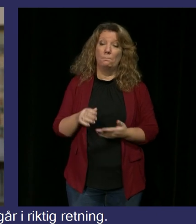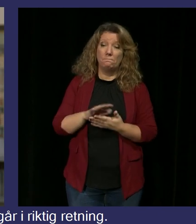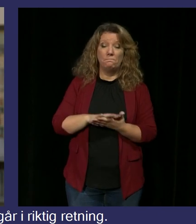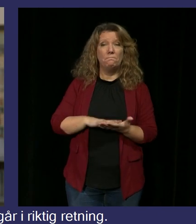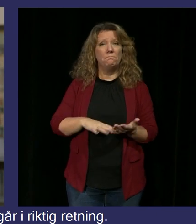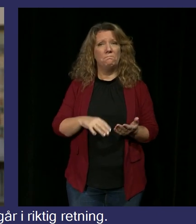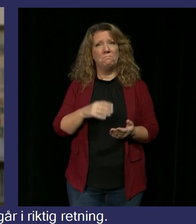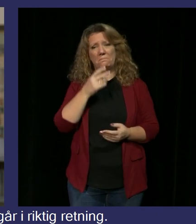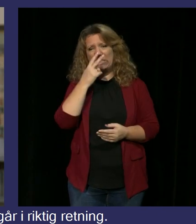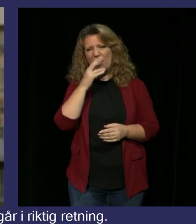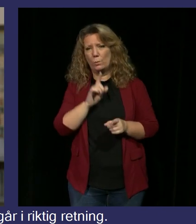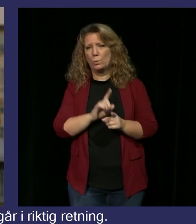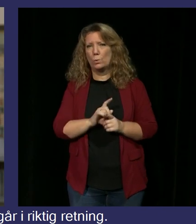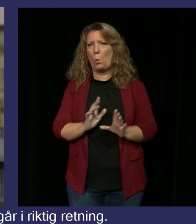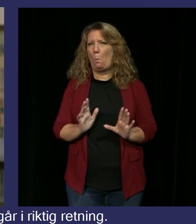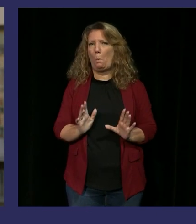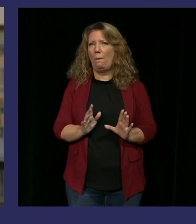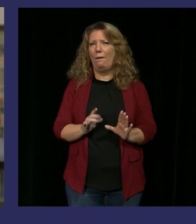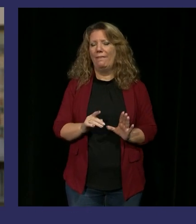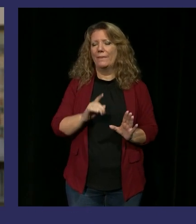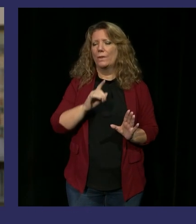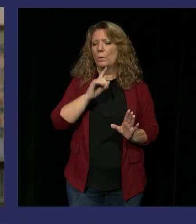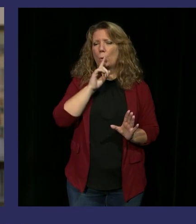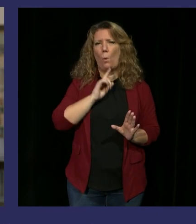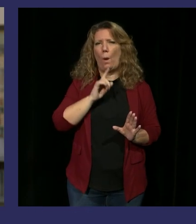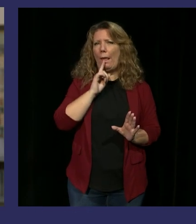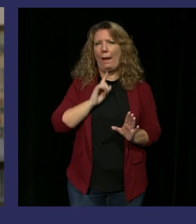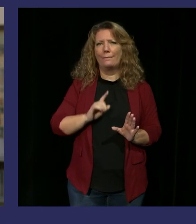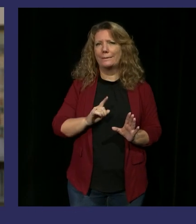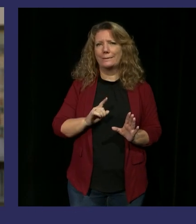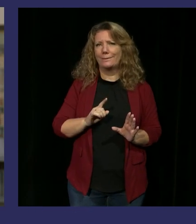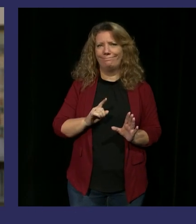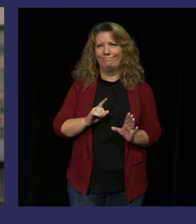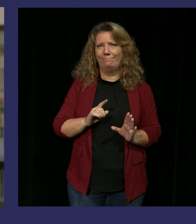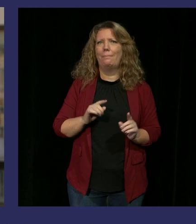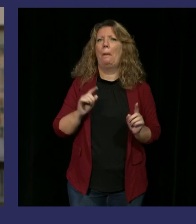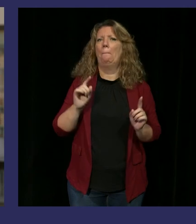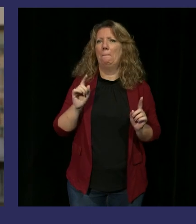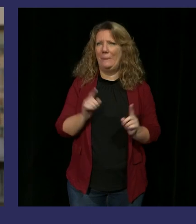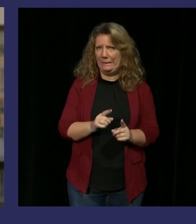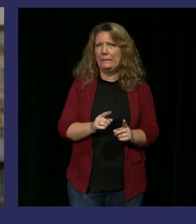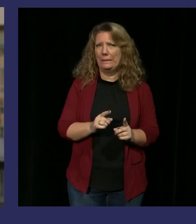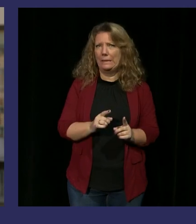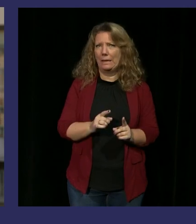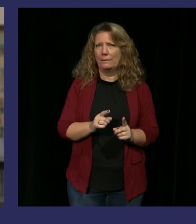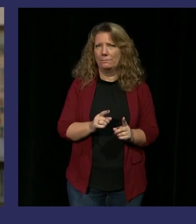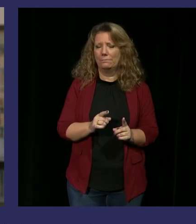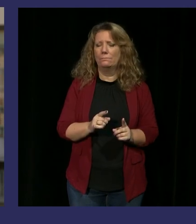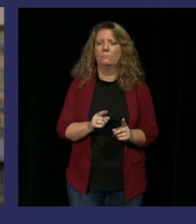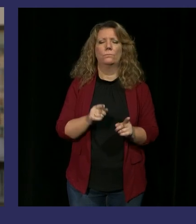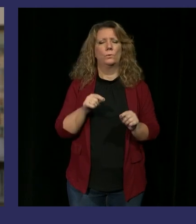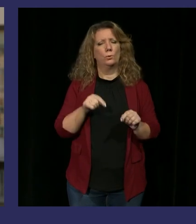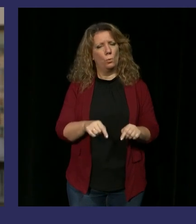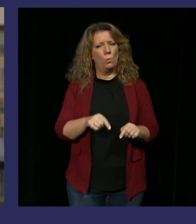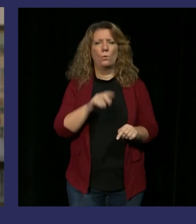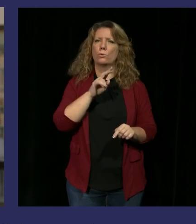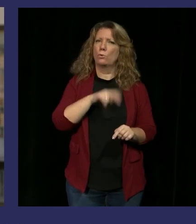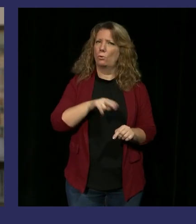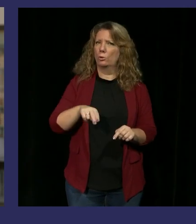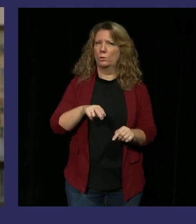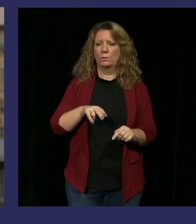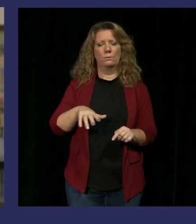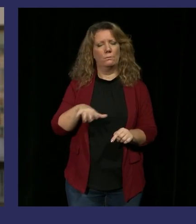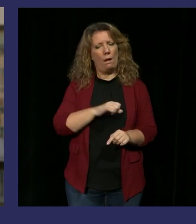tilsynelatende virker som om den toleransen er blitt mindre. Nå skal, det skal være norsk. Alt skal være